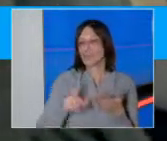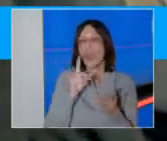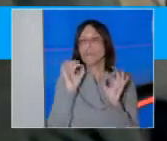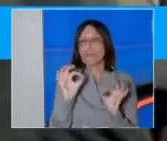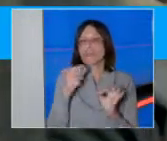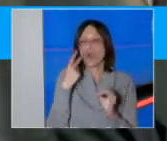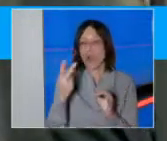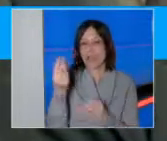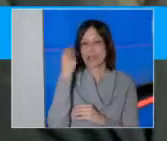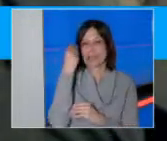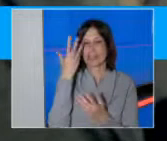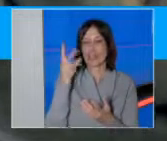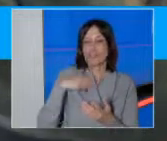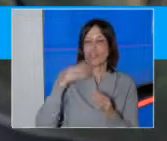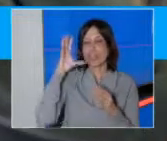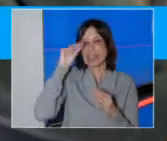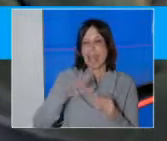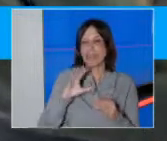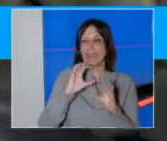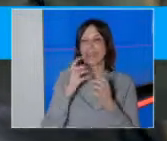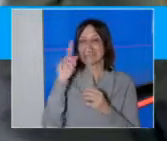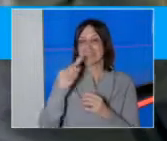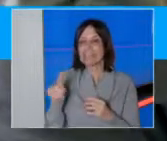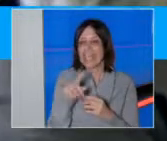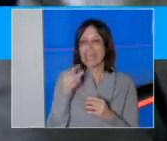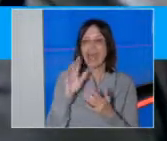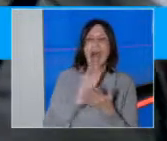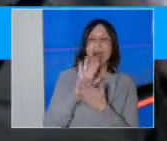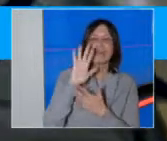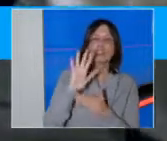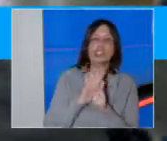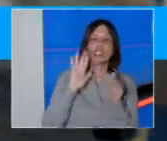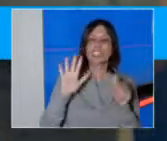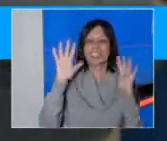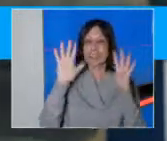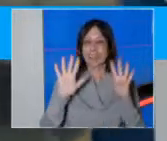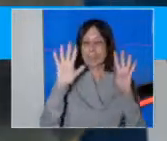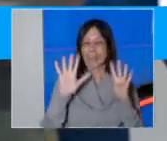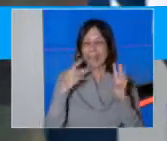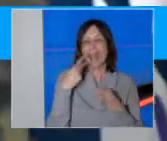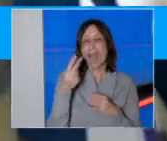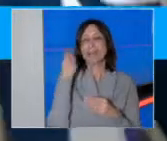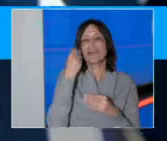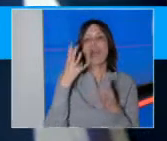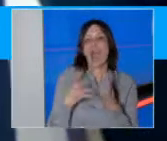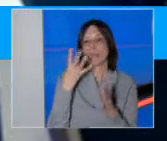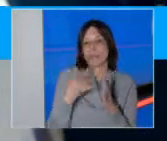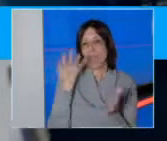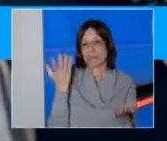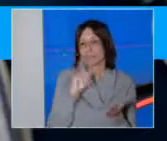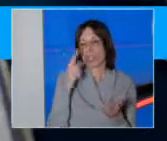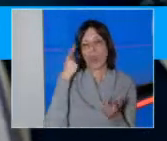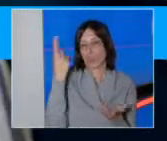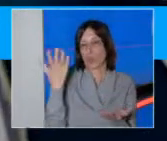רואה את בית הספר. יש לי ילד בכיתה ז', מ-15-16 בספטמבר, ראה את בית הספר שלו 4 פעמים. זה לא